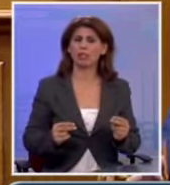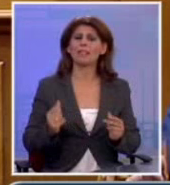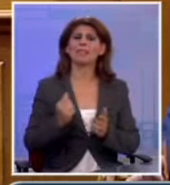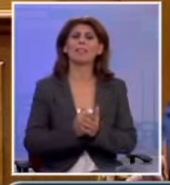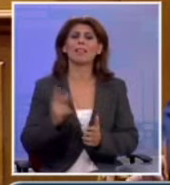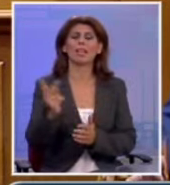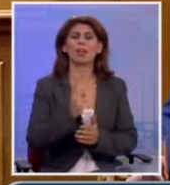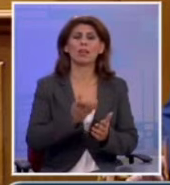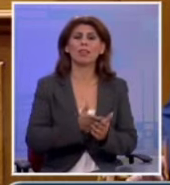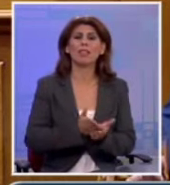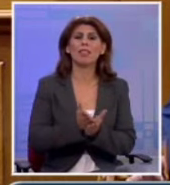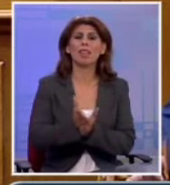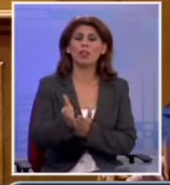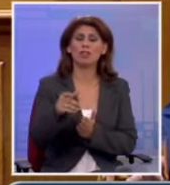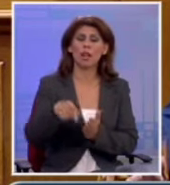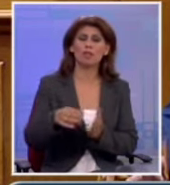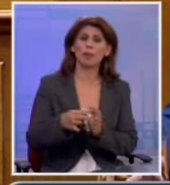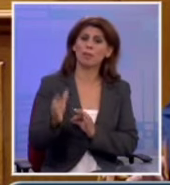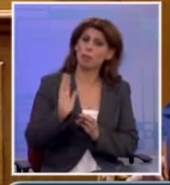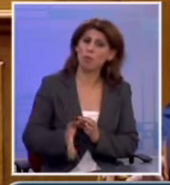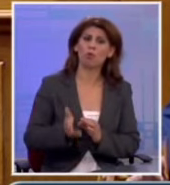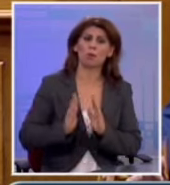κοινωνικής δικαιοσύνης αυτά τα μέτρα μπορούν να προχωρήσουν.